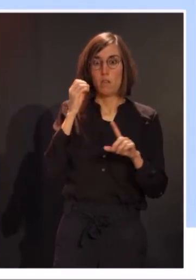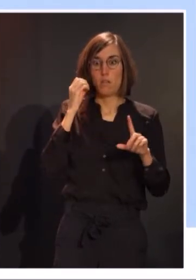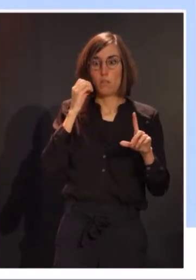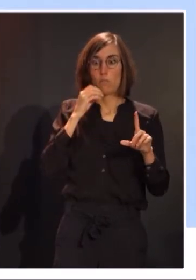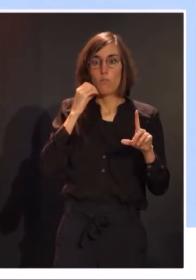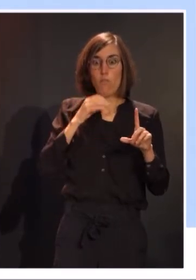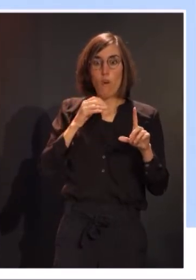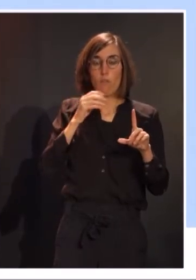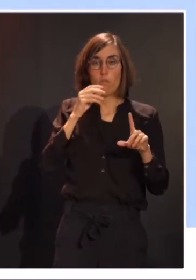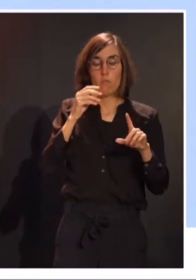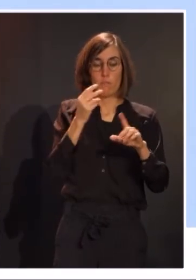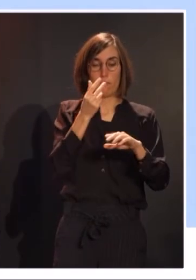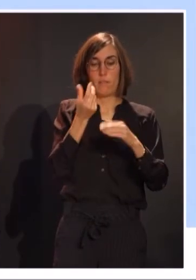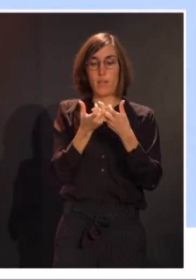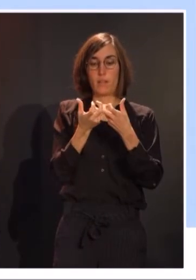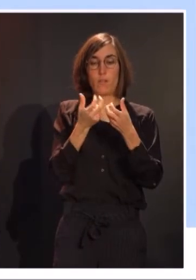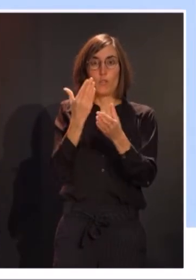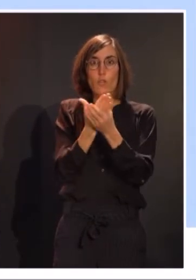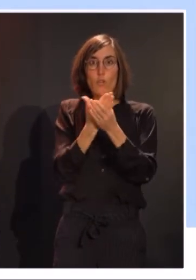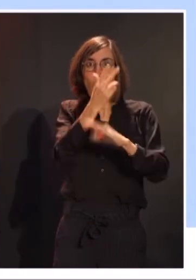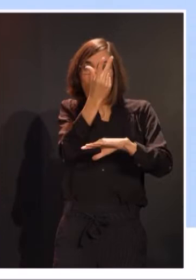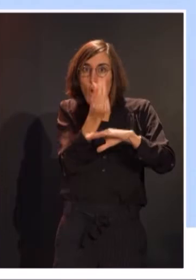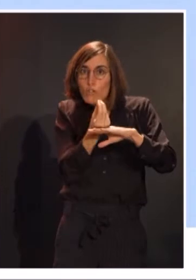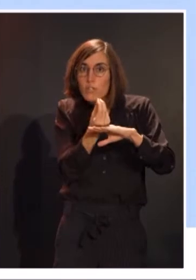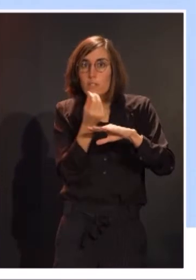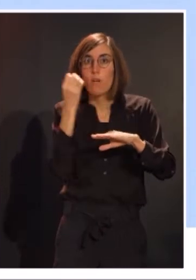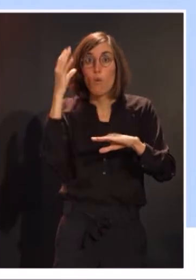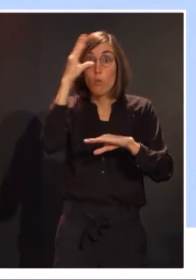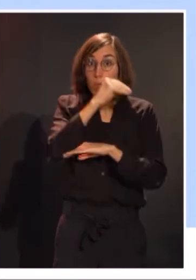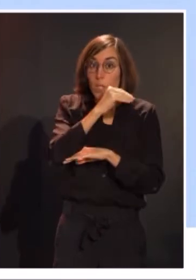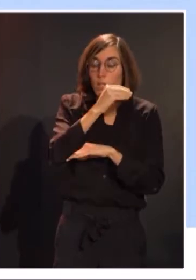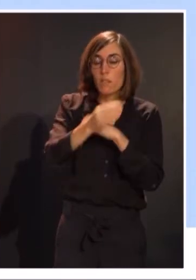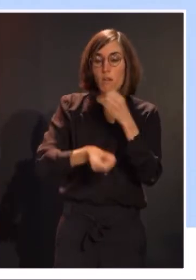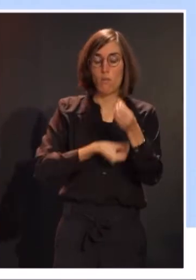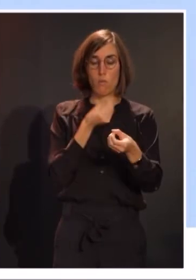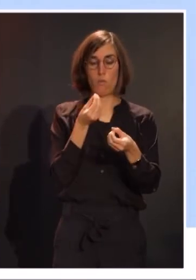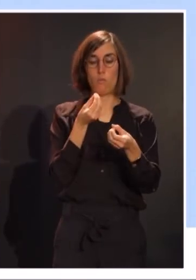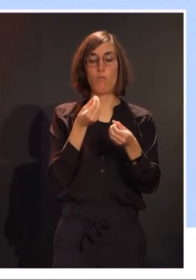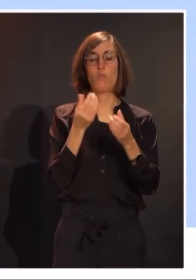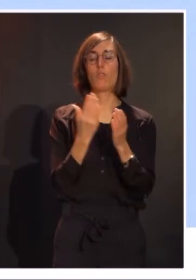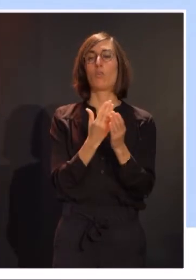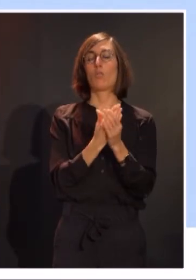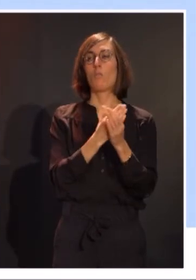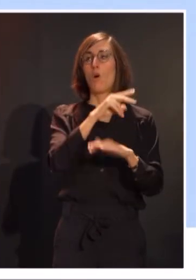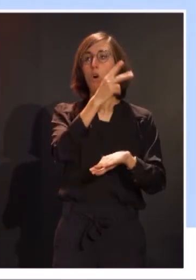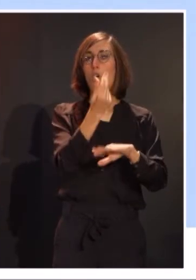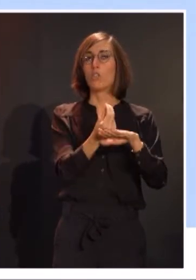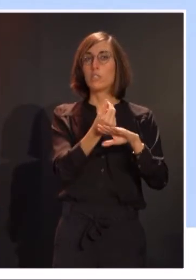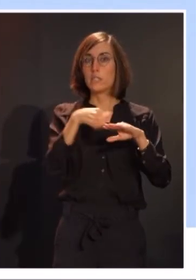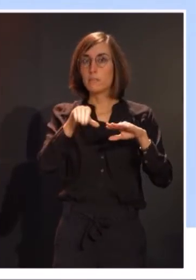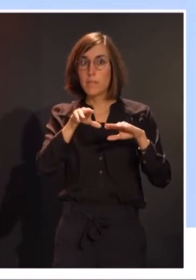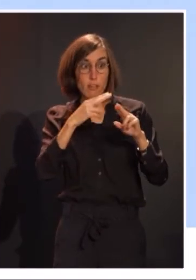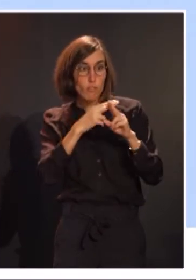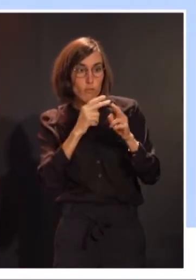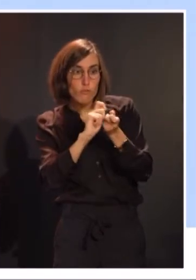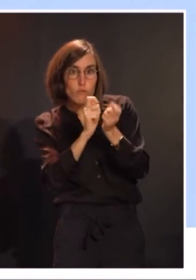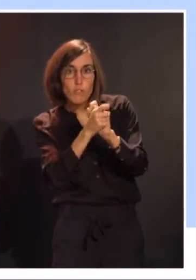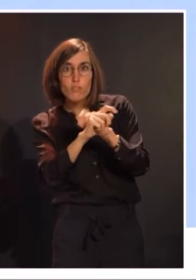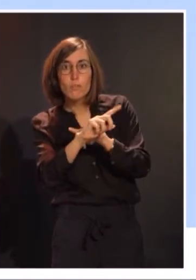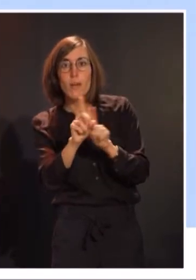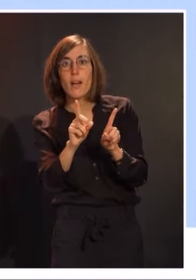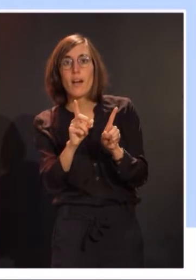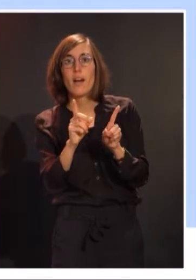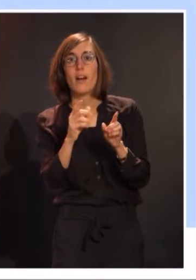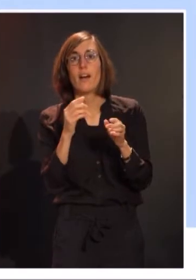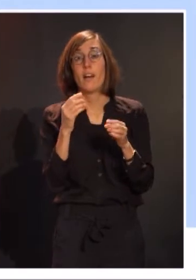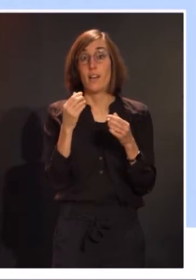d'enregistrer des documents ou alors d'oublier de les renommer. Donc elle se retrouvait avec beaucoup de documents sans